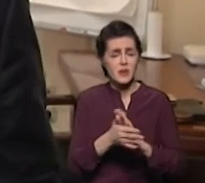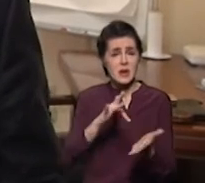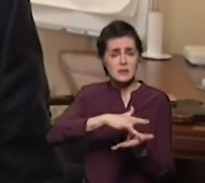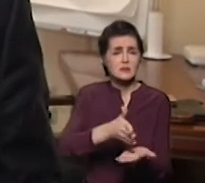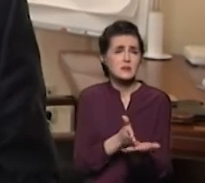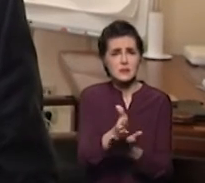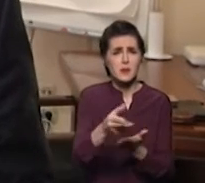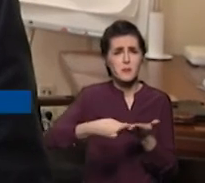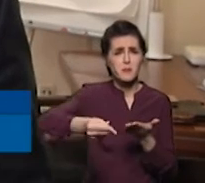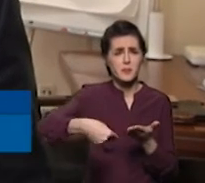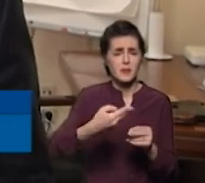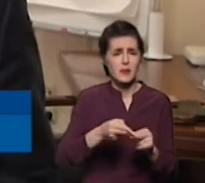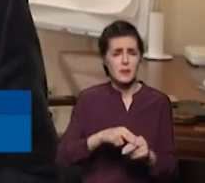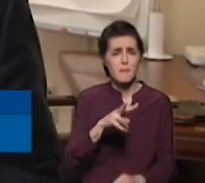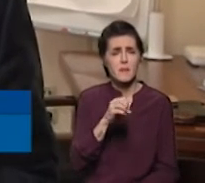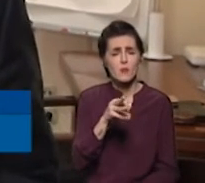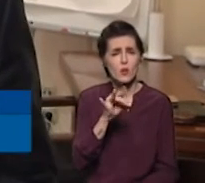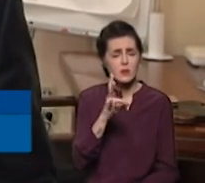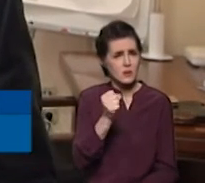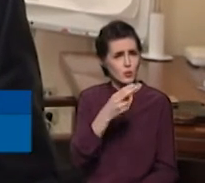цього підписання меморандуму, щоб ми